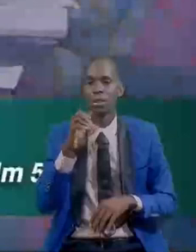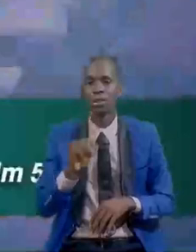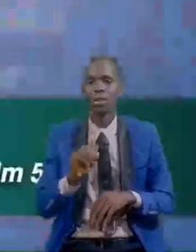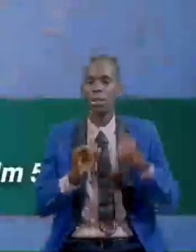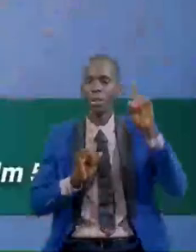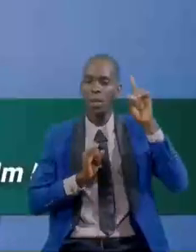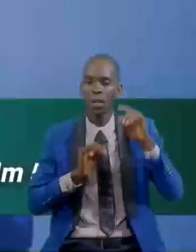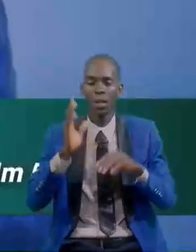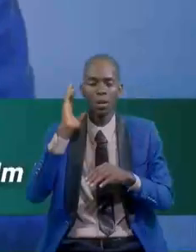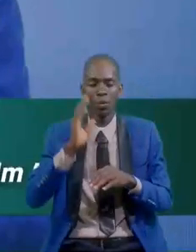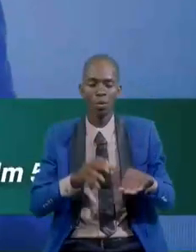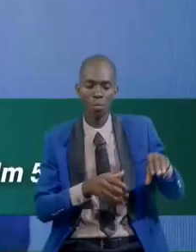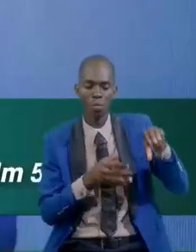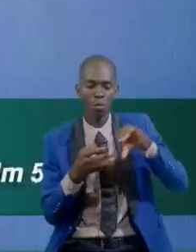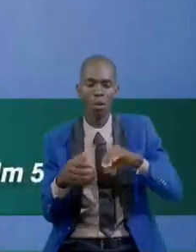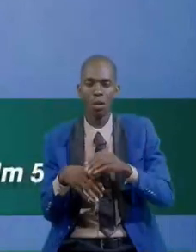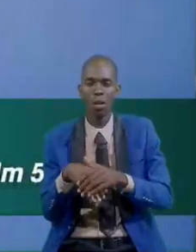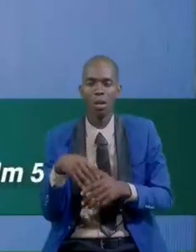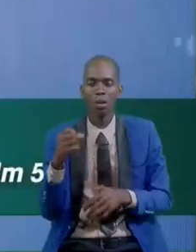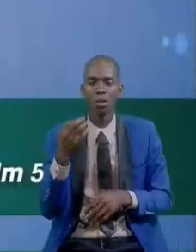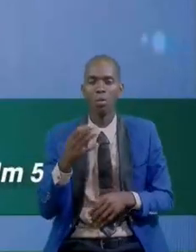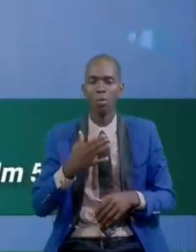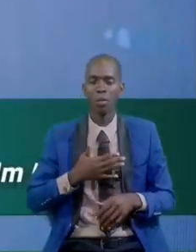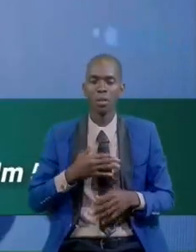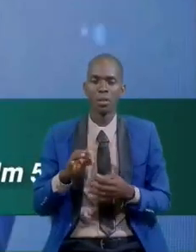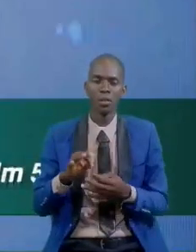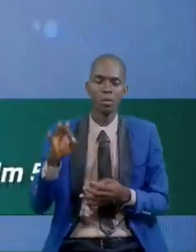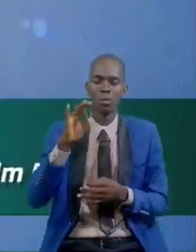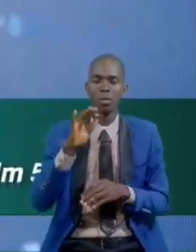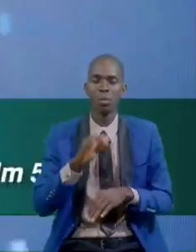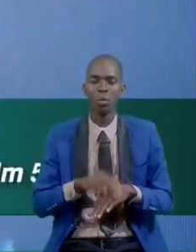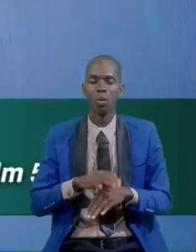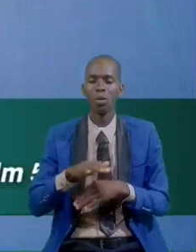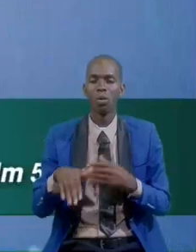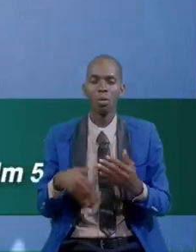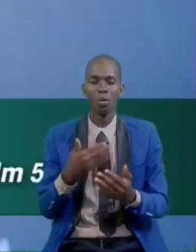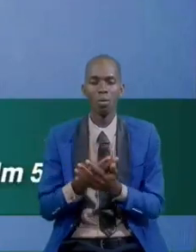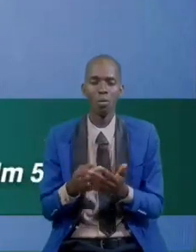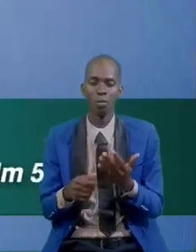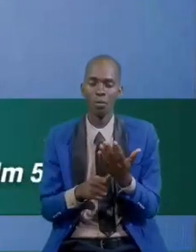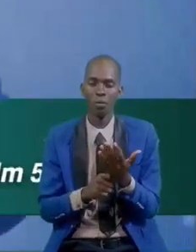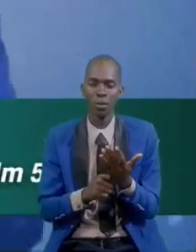pluie. Je déverserai mon esprit. Je répandrai mon esprit sur toute chair.